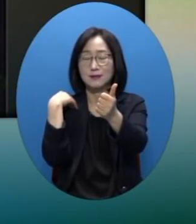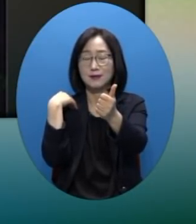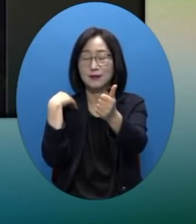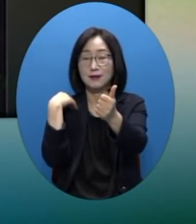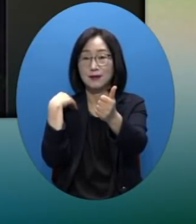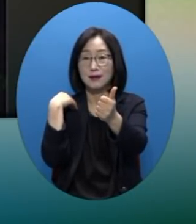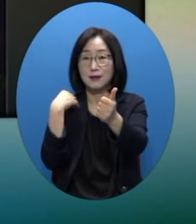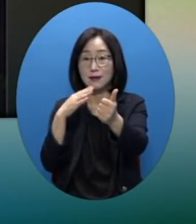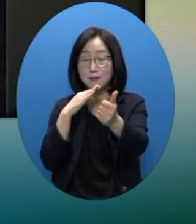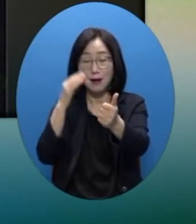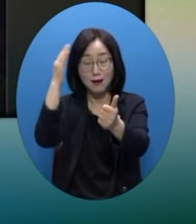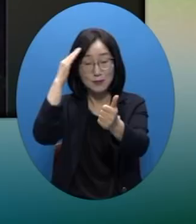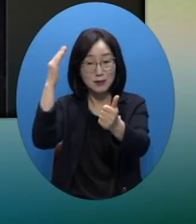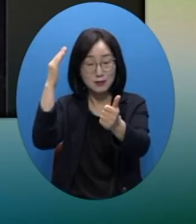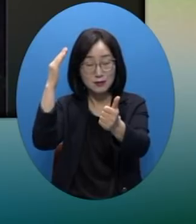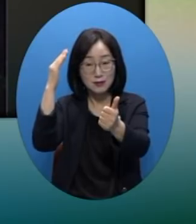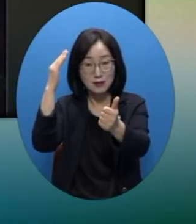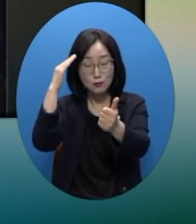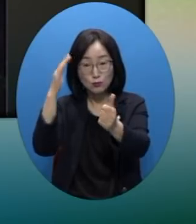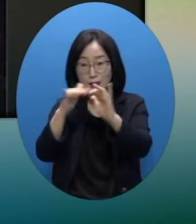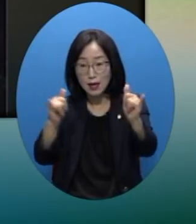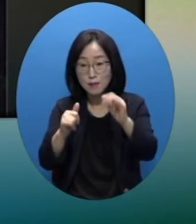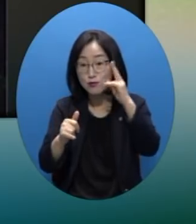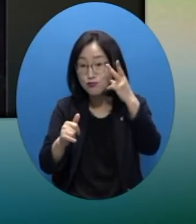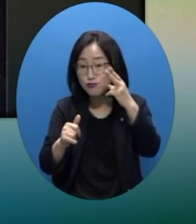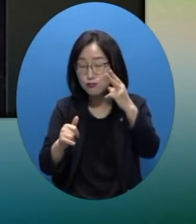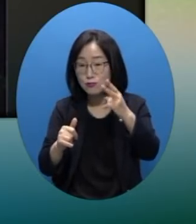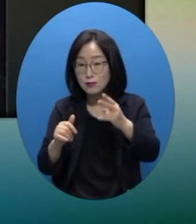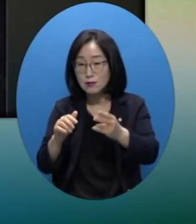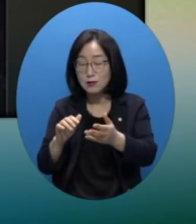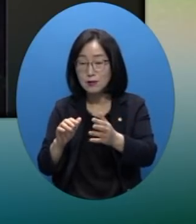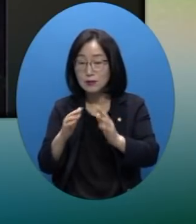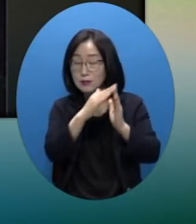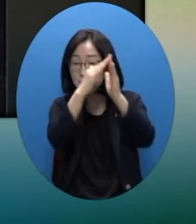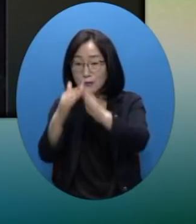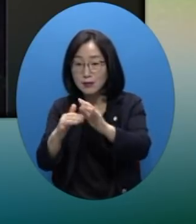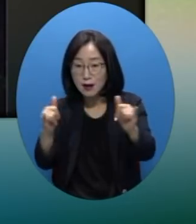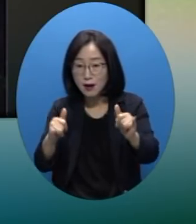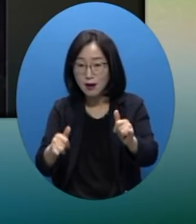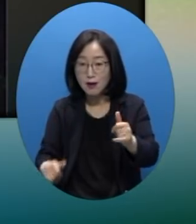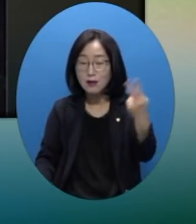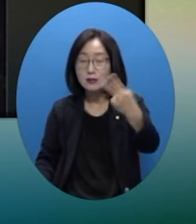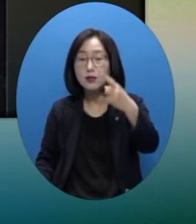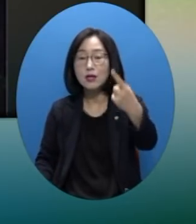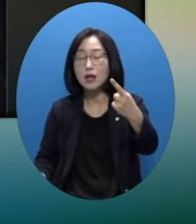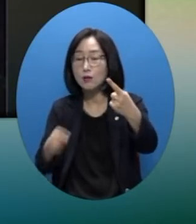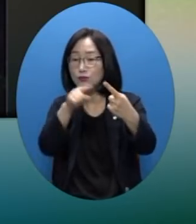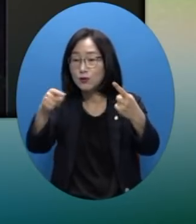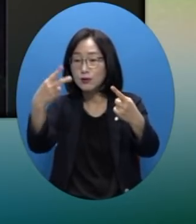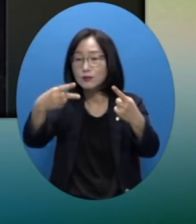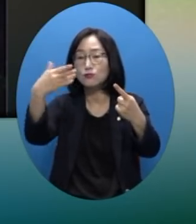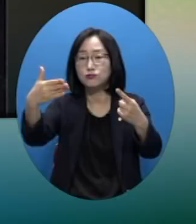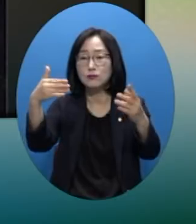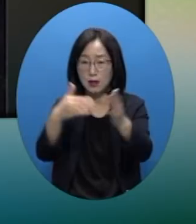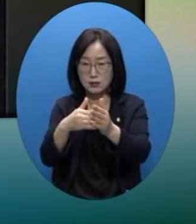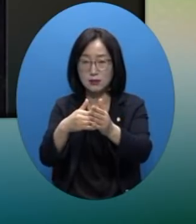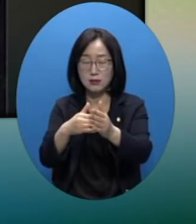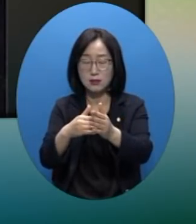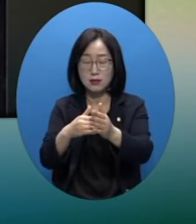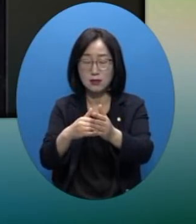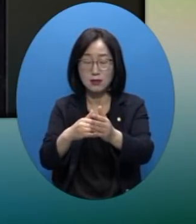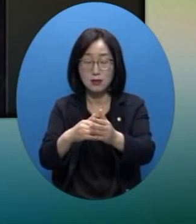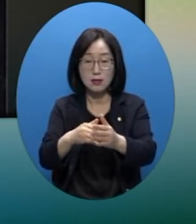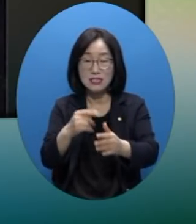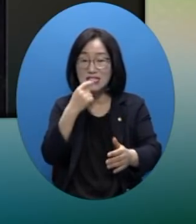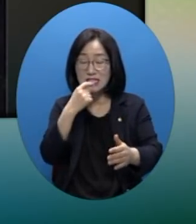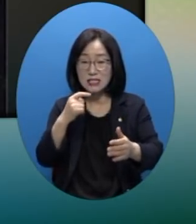이민 1세대가 미국에 그렇게 고위관직에 올라가서 2001년부터 2009년까지 백악관에서 그 대통령을 도와